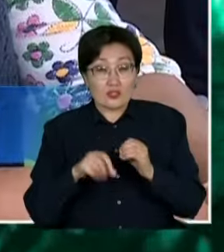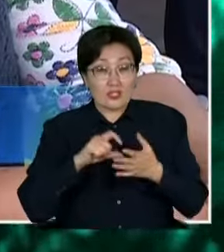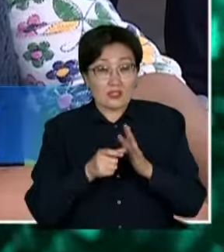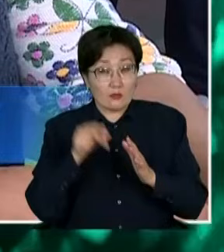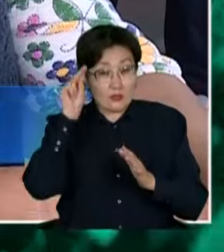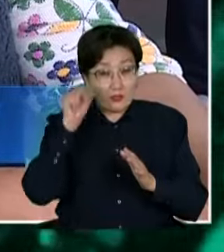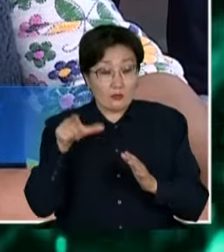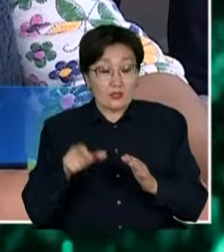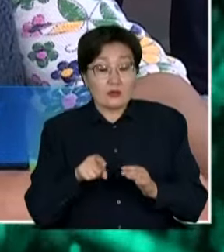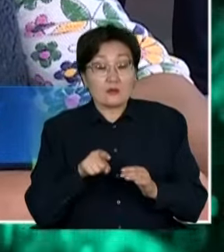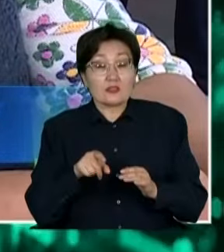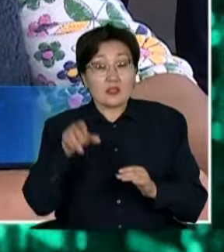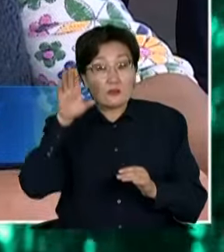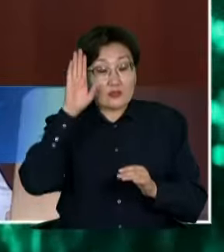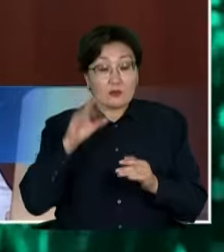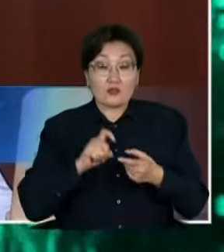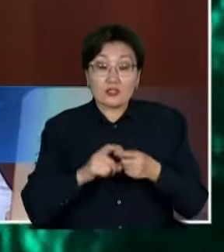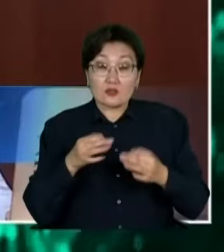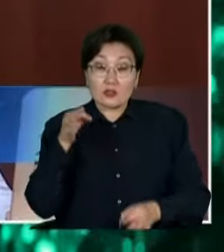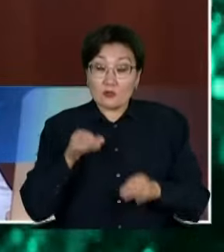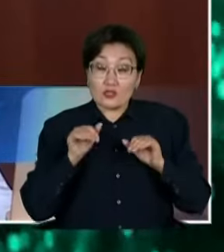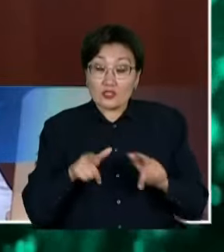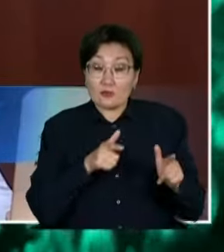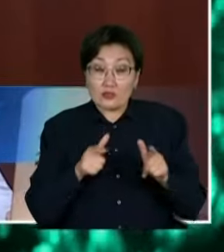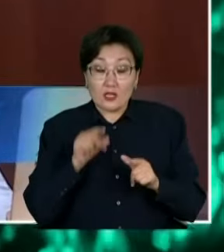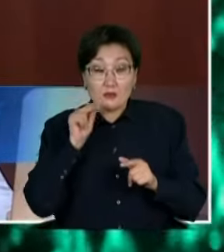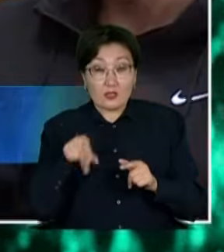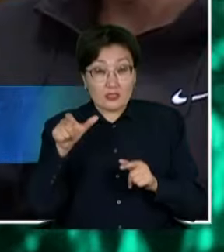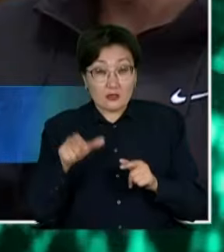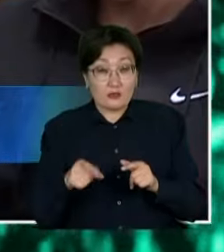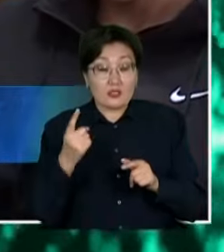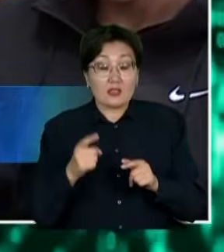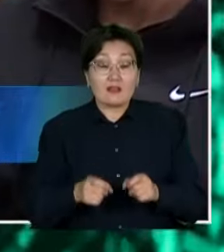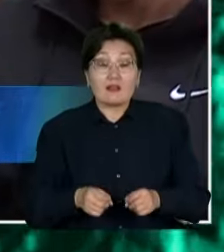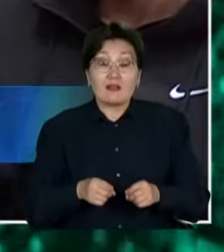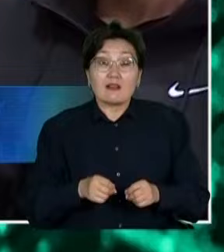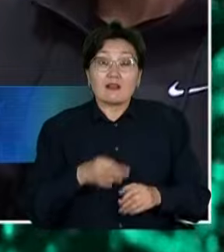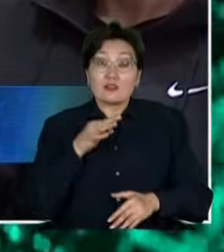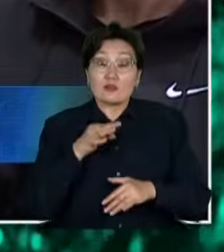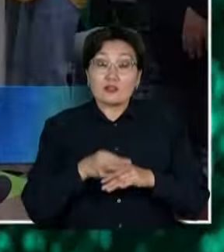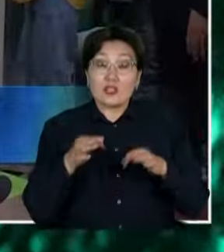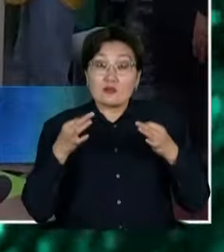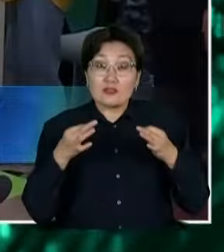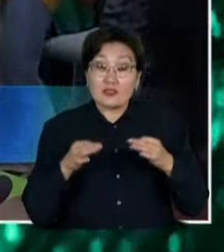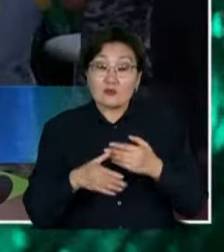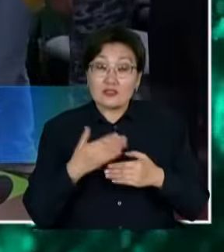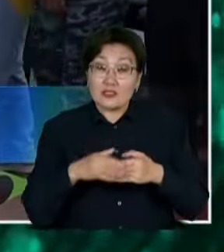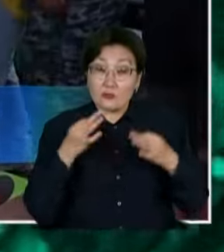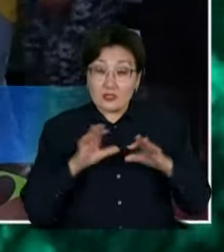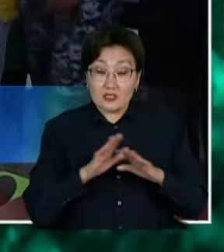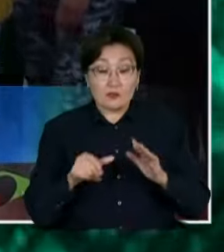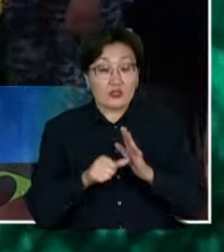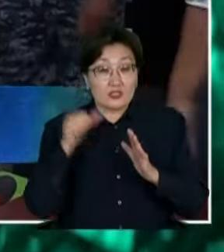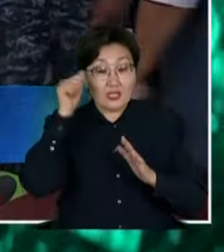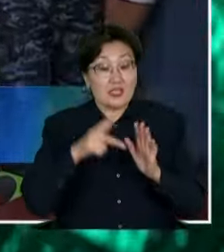оқушылары. Жасөспірімдерге қатысты бүгін сот үкімі шықты. Айыпталушылардың бірі қылмыстық жауапкершіліктен босатылса, енді бірі 6